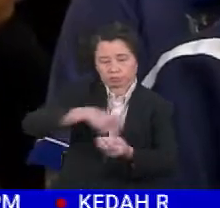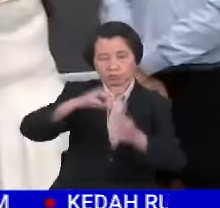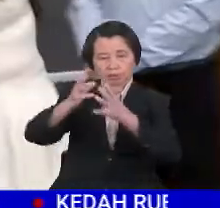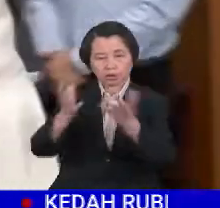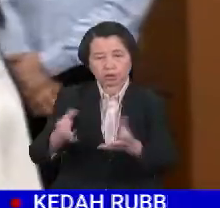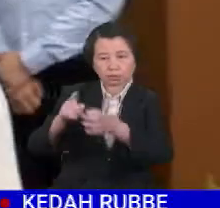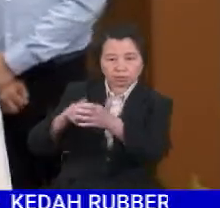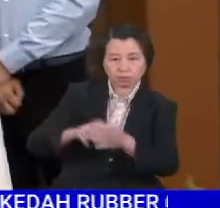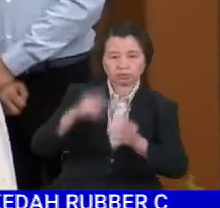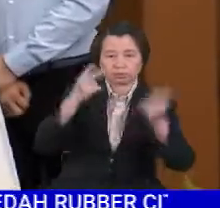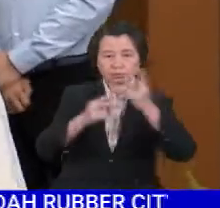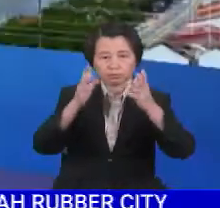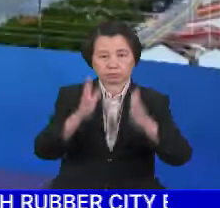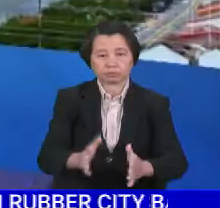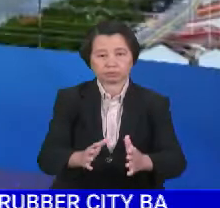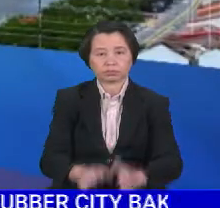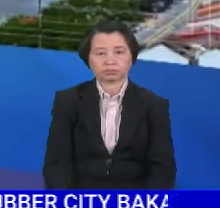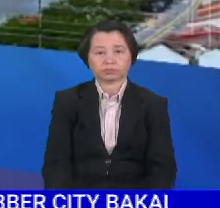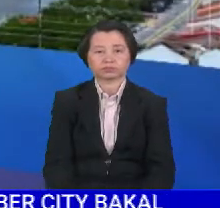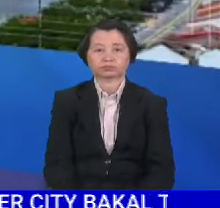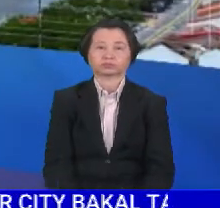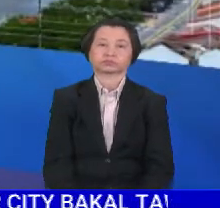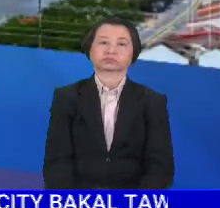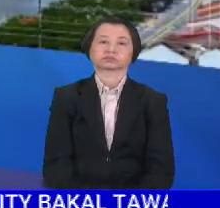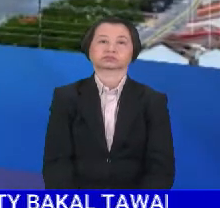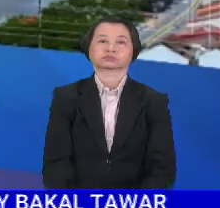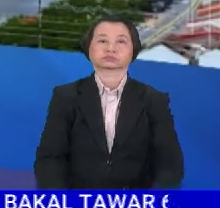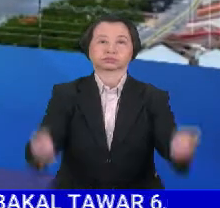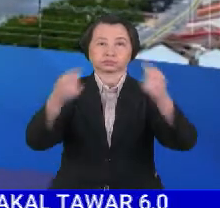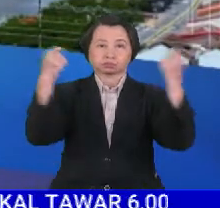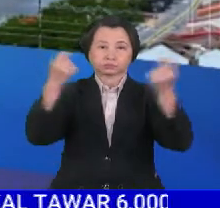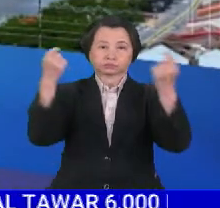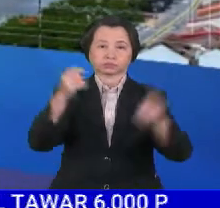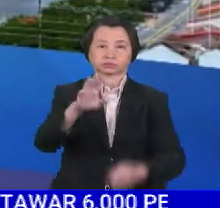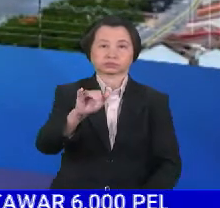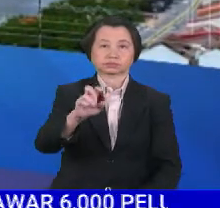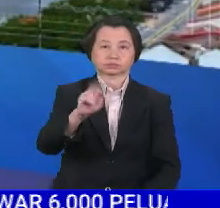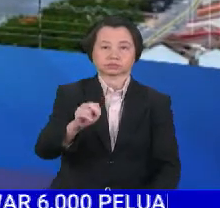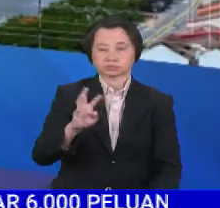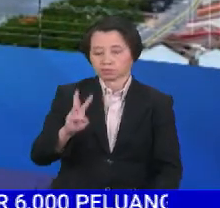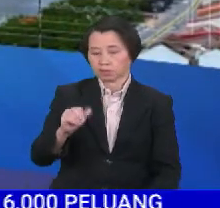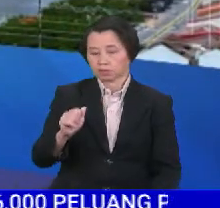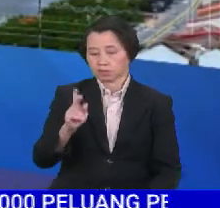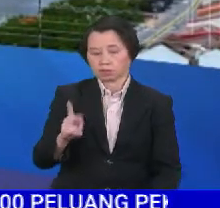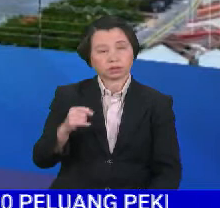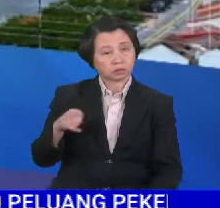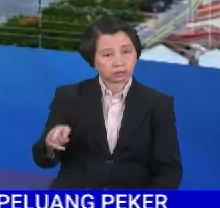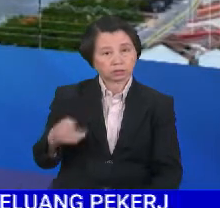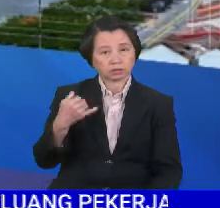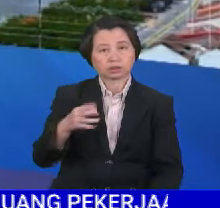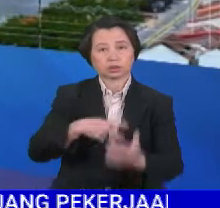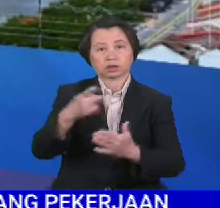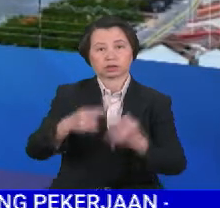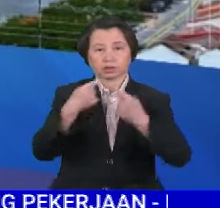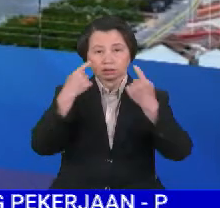jadi untuk carikan pengunjung festival wadaw kucing atau jamu Esha merupakan antara acara